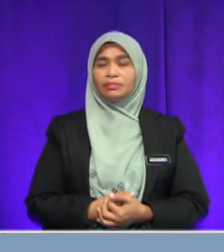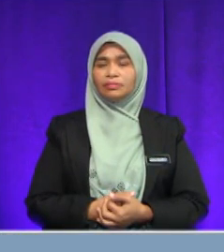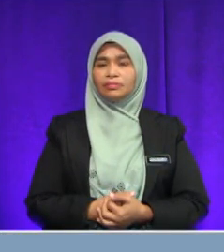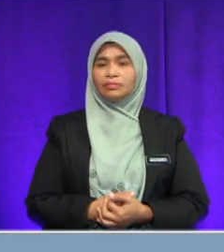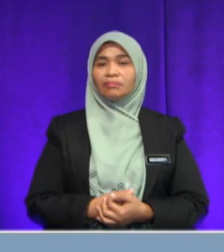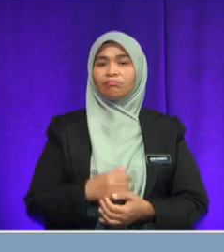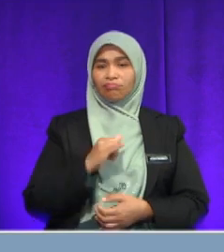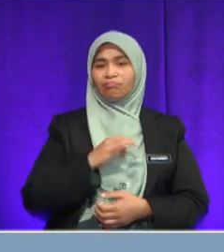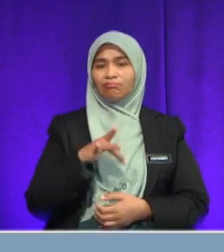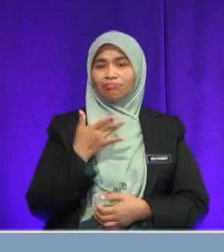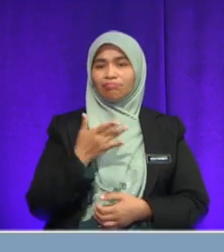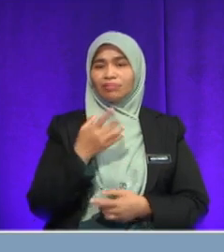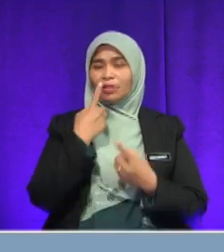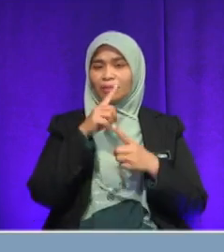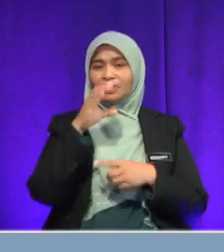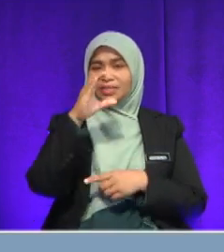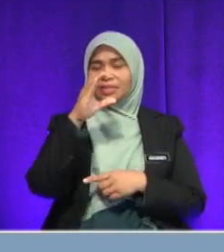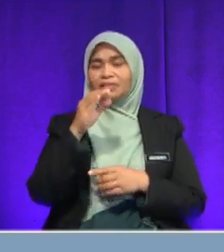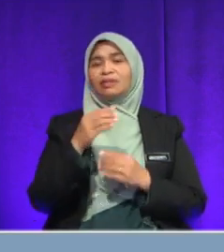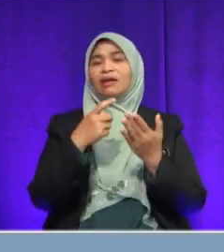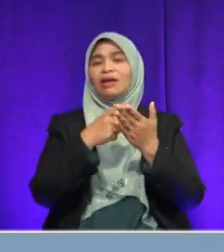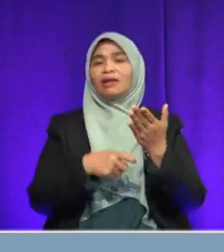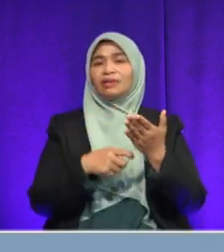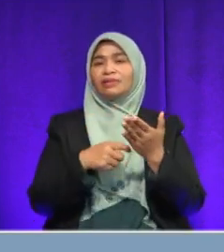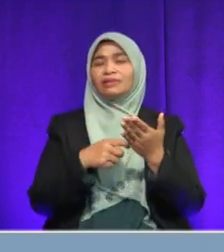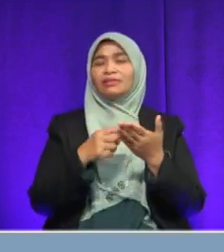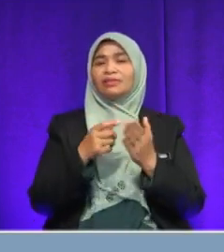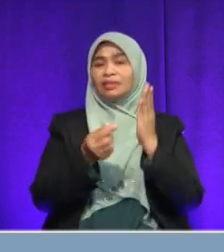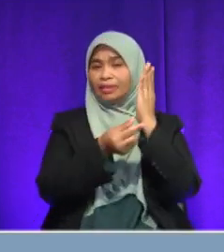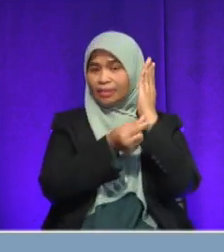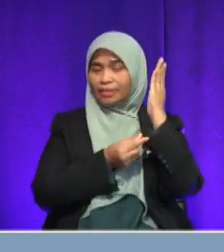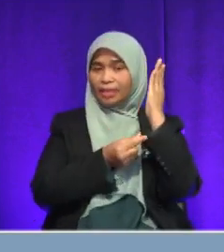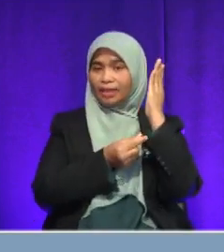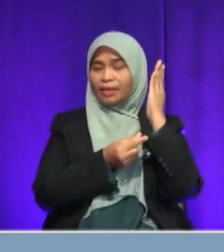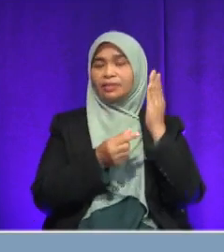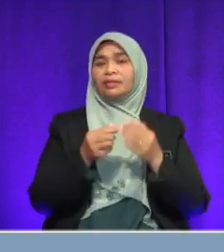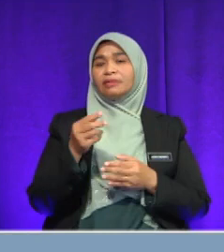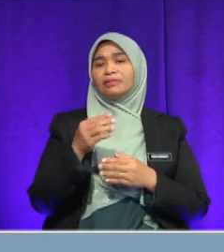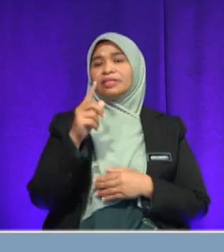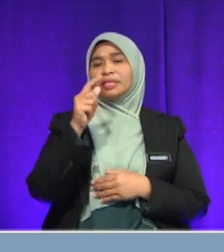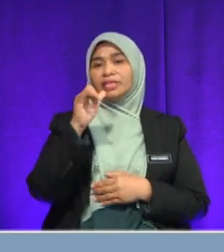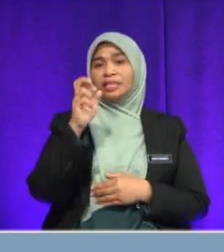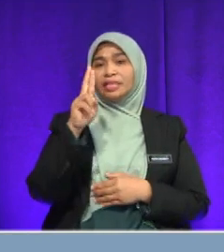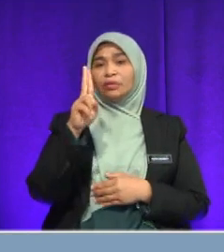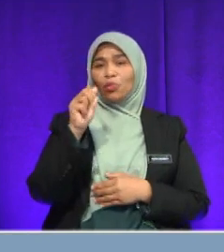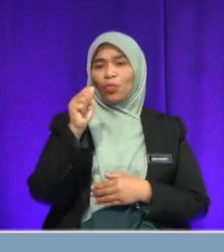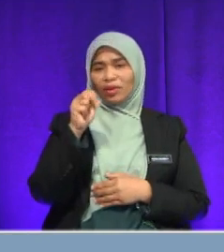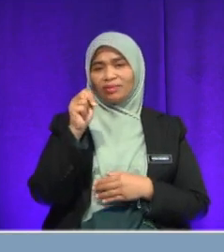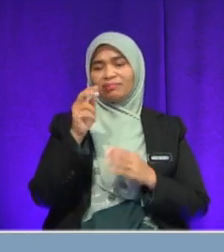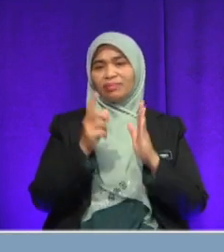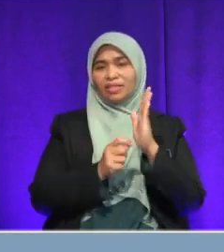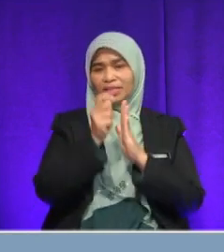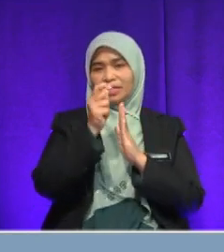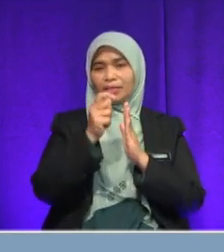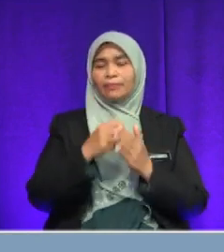Saya rasa jawapan dia C cikgu, harga getah siluan meningkat. Okey, kita lihat. Okey, apa yang Syah bagi tahu tu memang